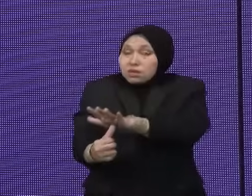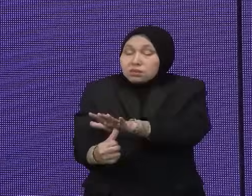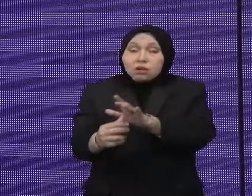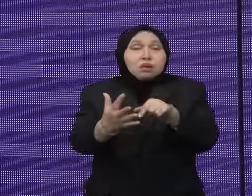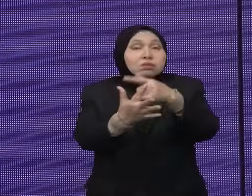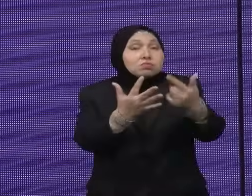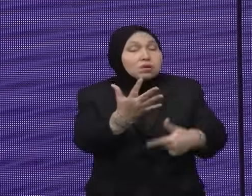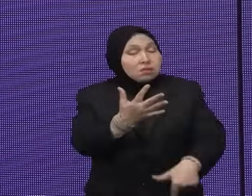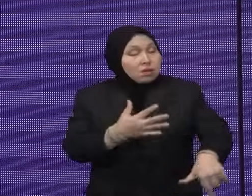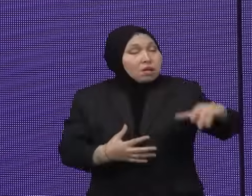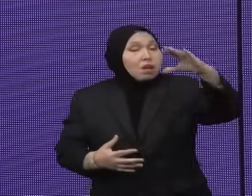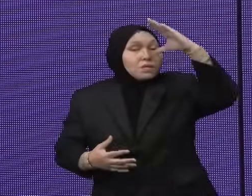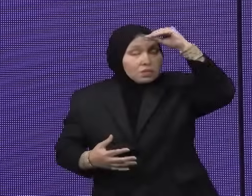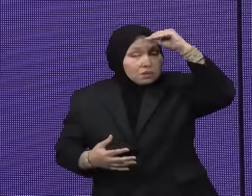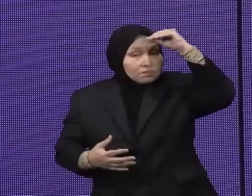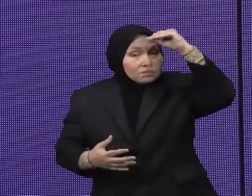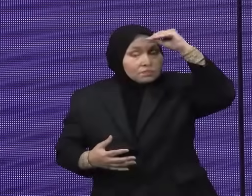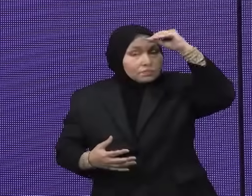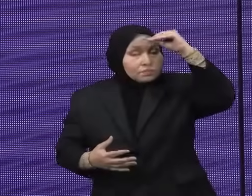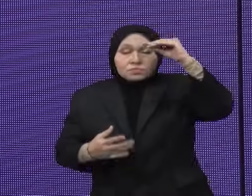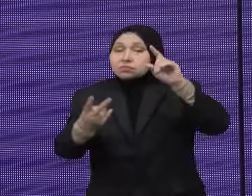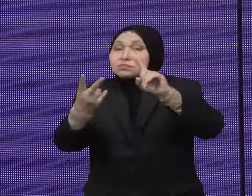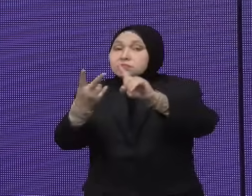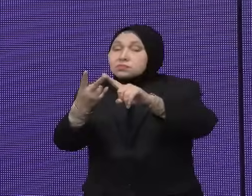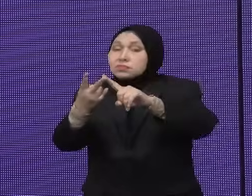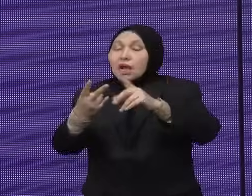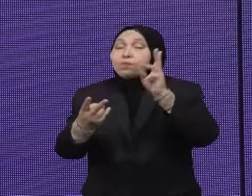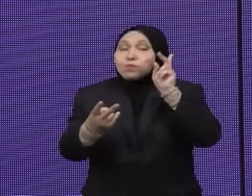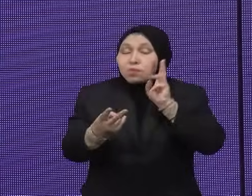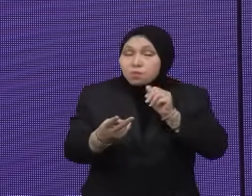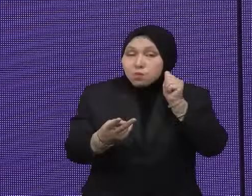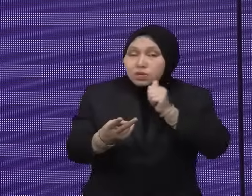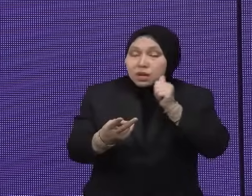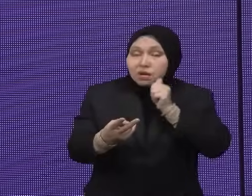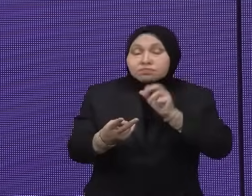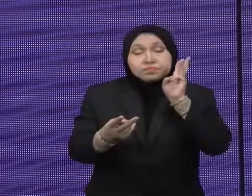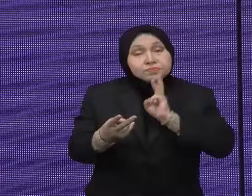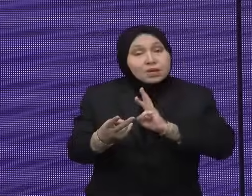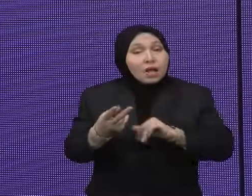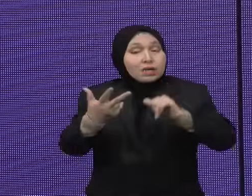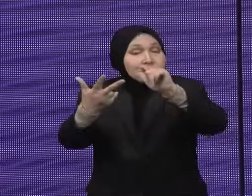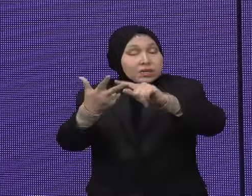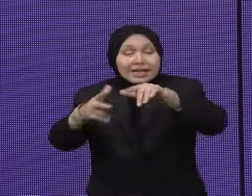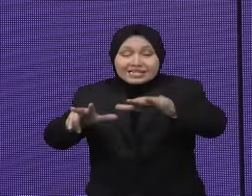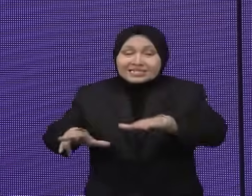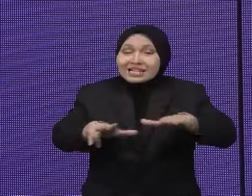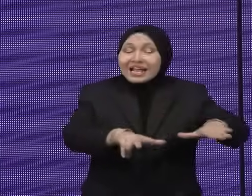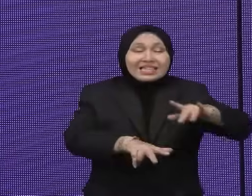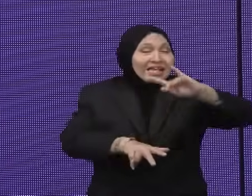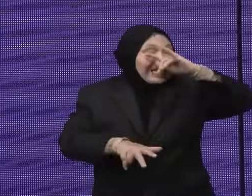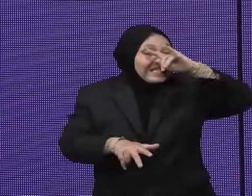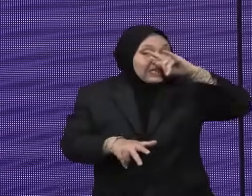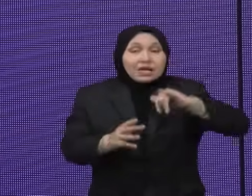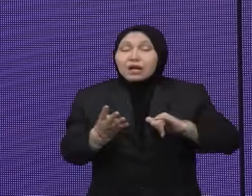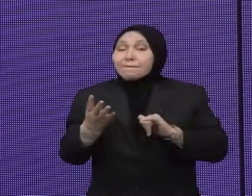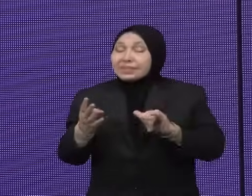siapa? Ar-rijal, orang lelaki. Yang kedua, wan-nisa, ya, golongan wanita. Yang ketiga, anak-anak, wildan, ya,